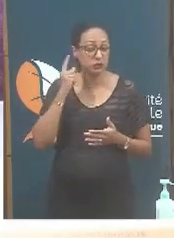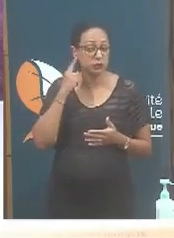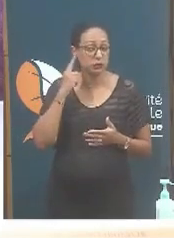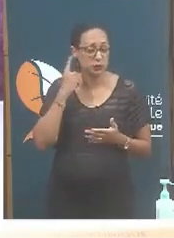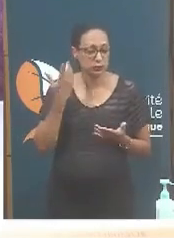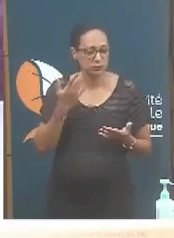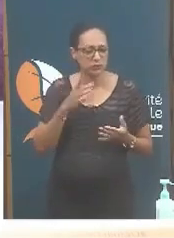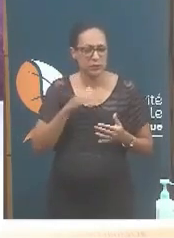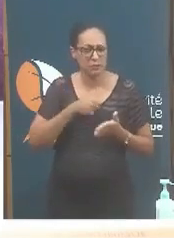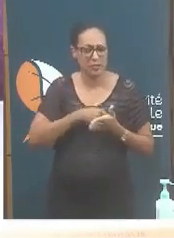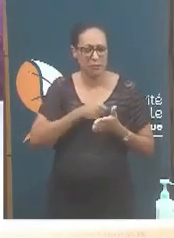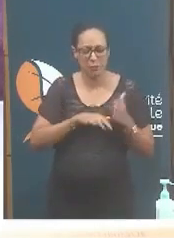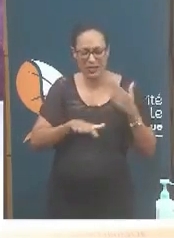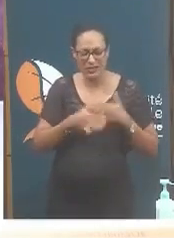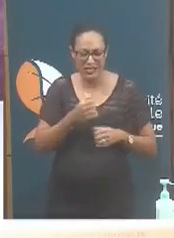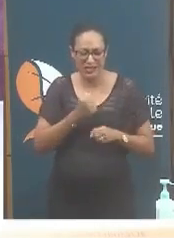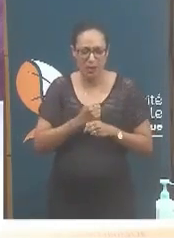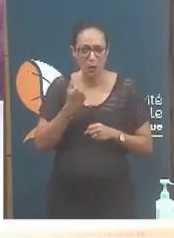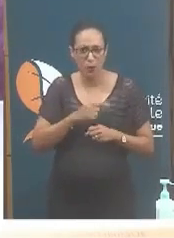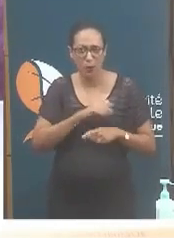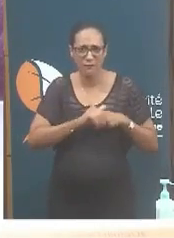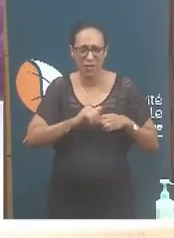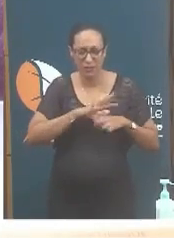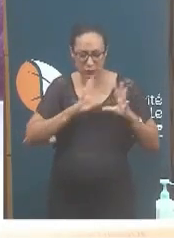moins 15 ans pour réaliser tout cela.